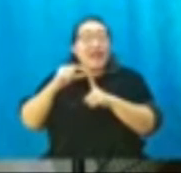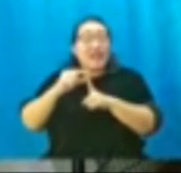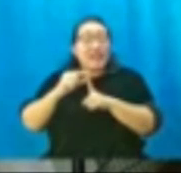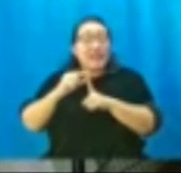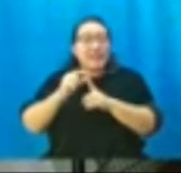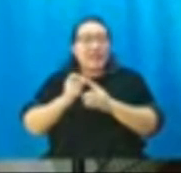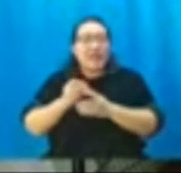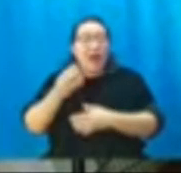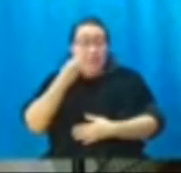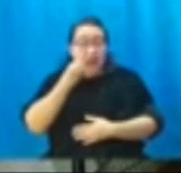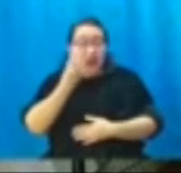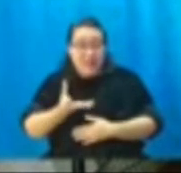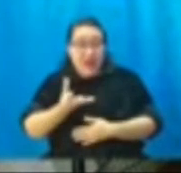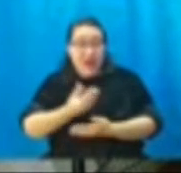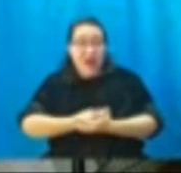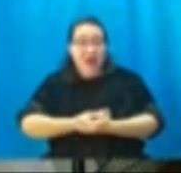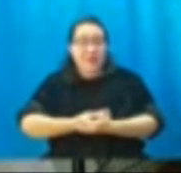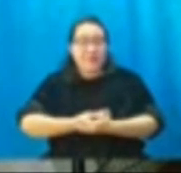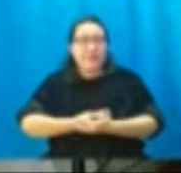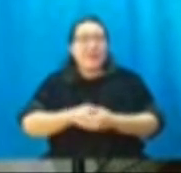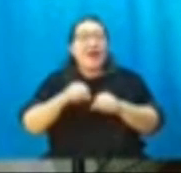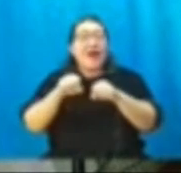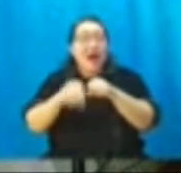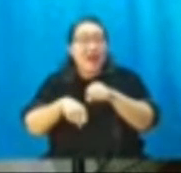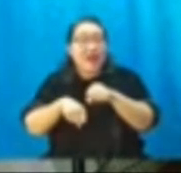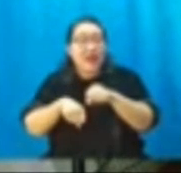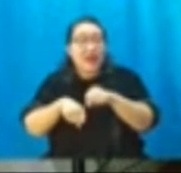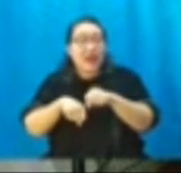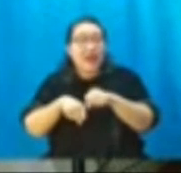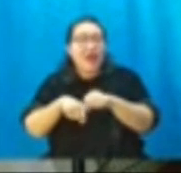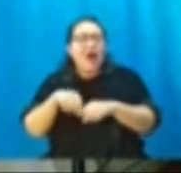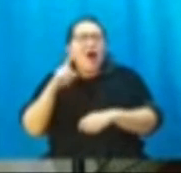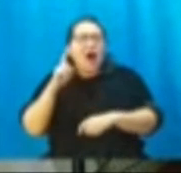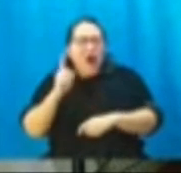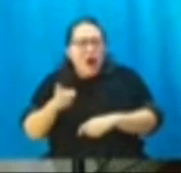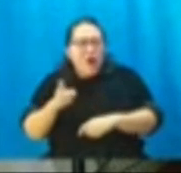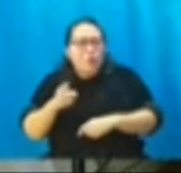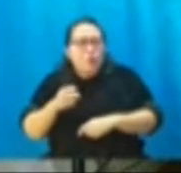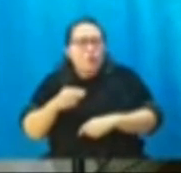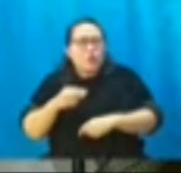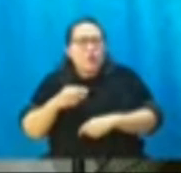di keuskupan Bogor supaya ekstra hati-hati